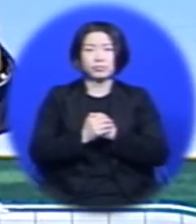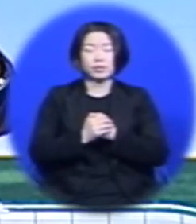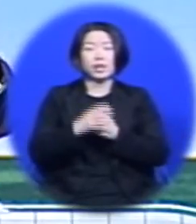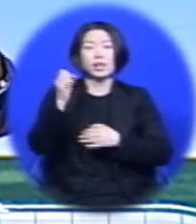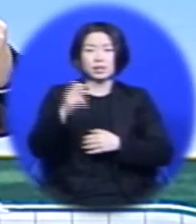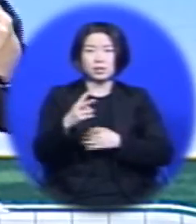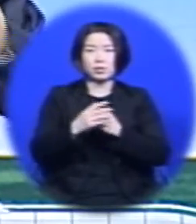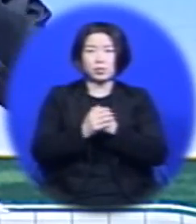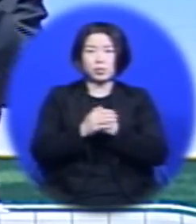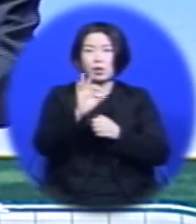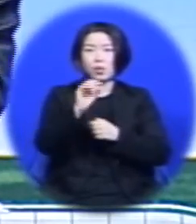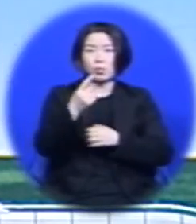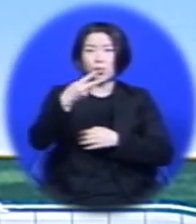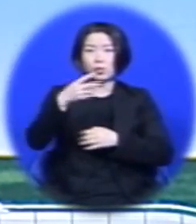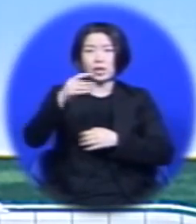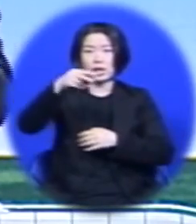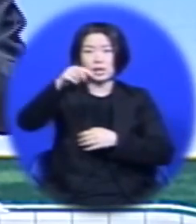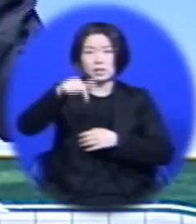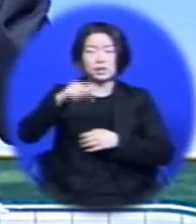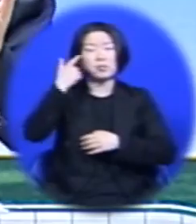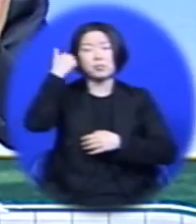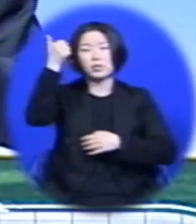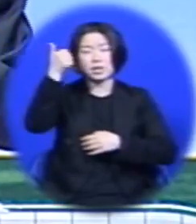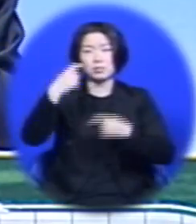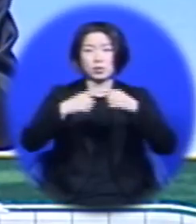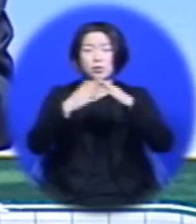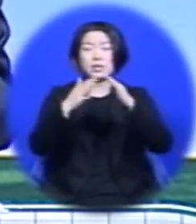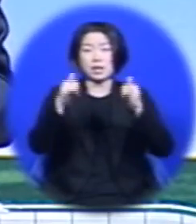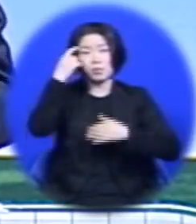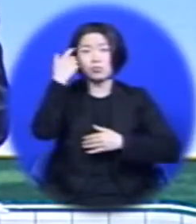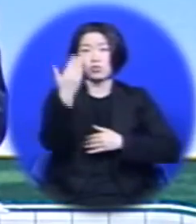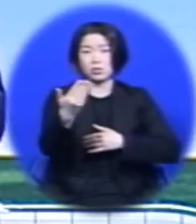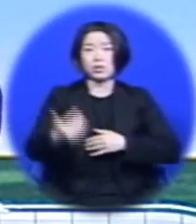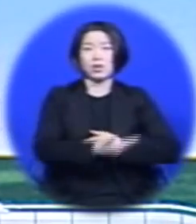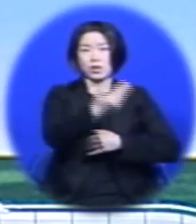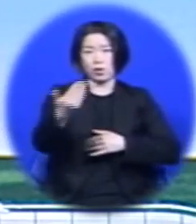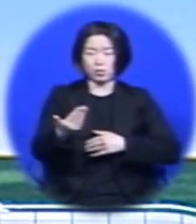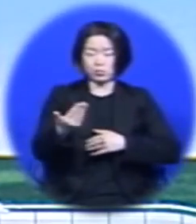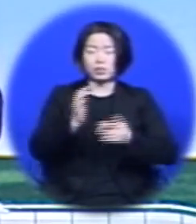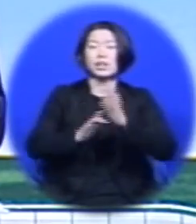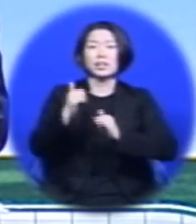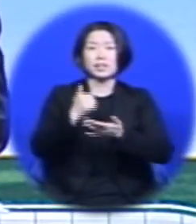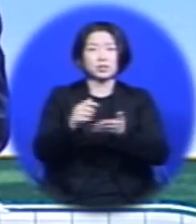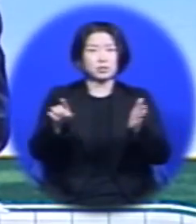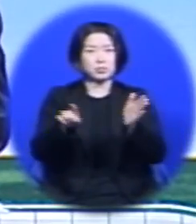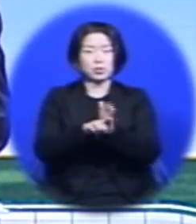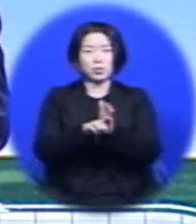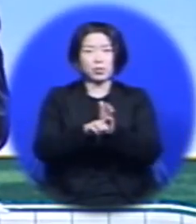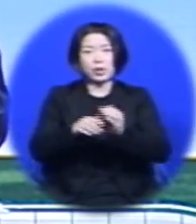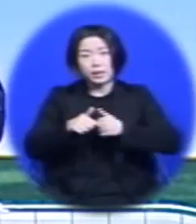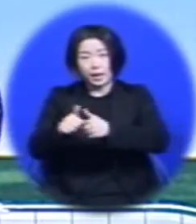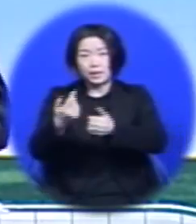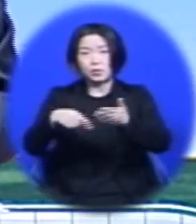그리고 5대 식 목사님이 교인들에게 물었습니다 여러분은 예수님을 믿고 따르기 위해서